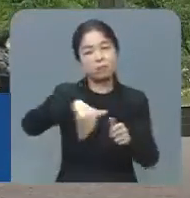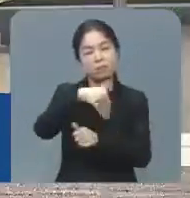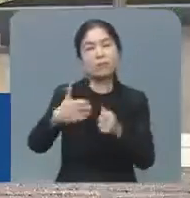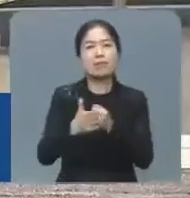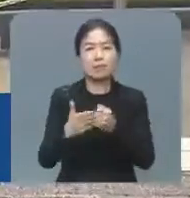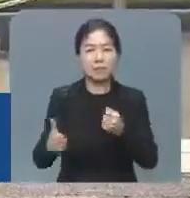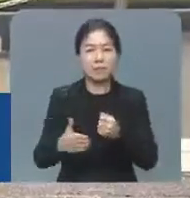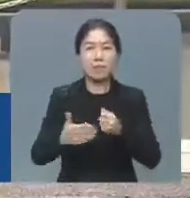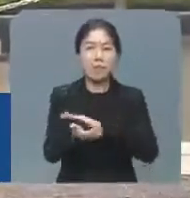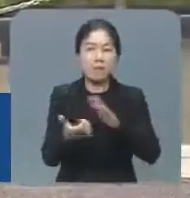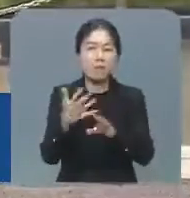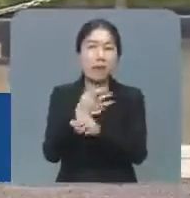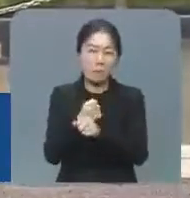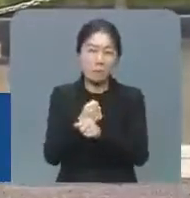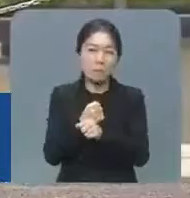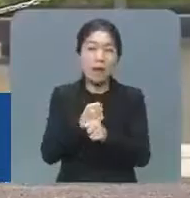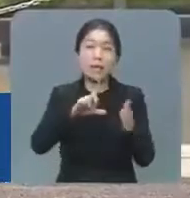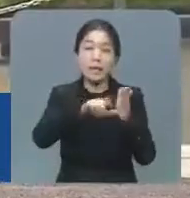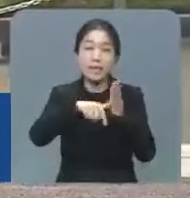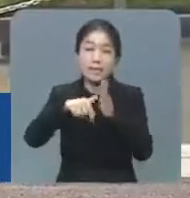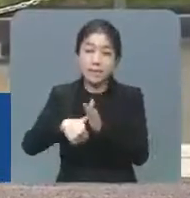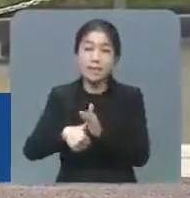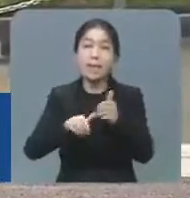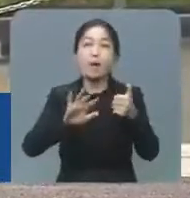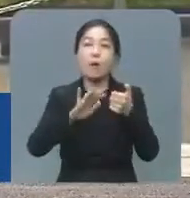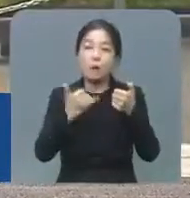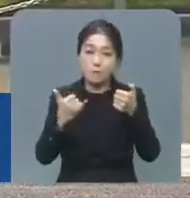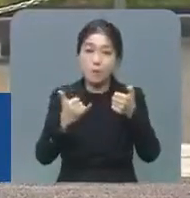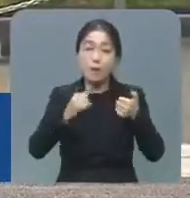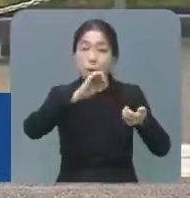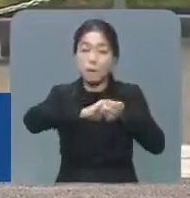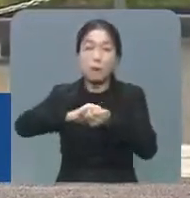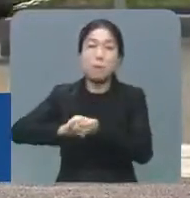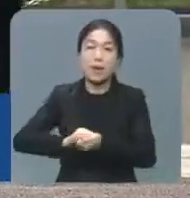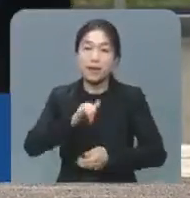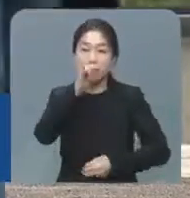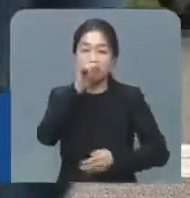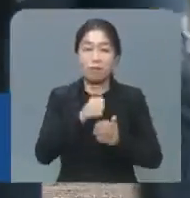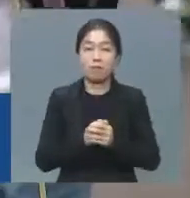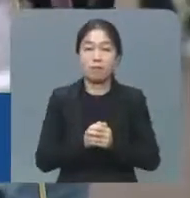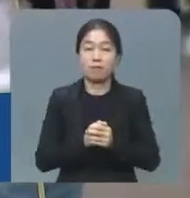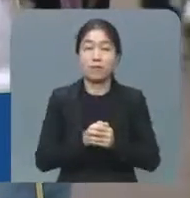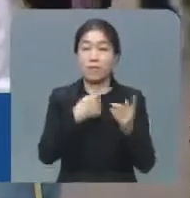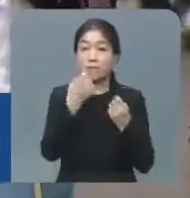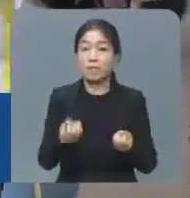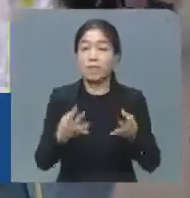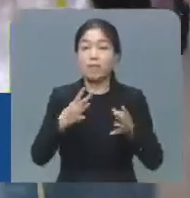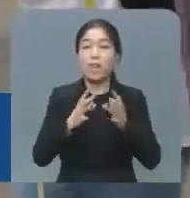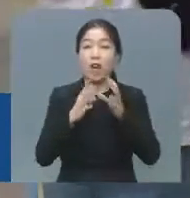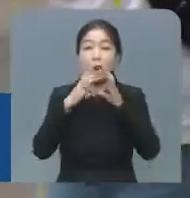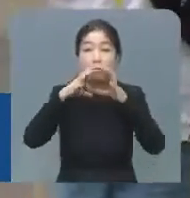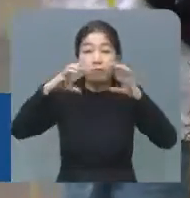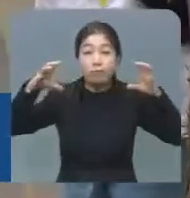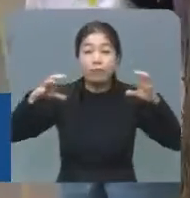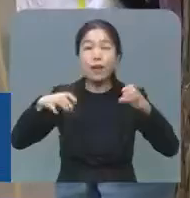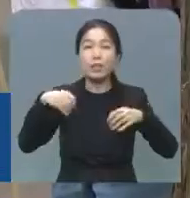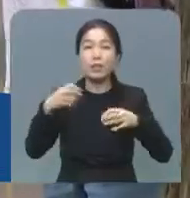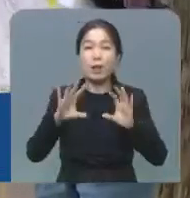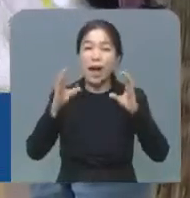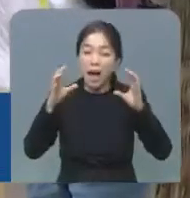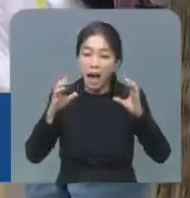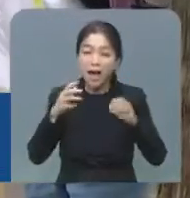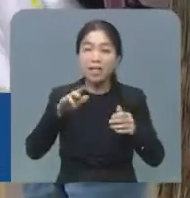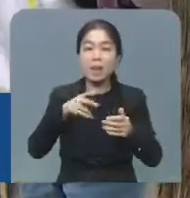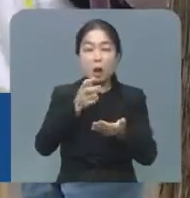고려해 사전 예약을 통해 시간대별로 50명으로 참여인원이 제한됩니다 개념 지금 비눗방울 공연을 시작으로 아정 권리